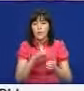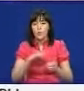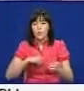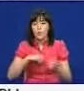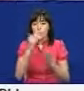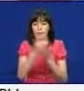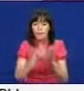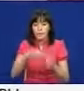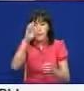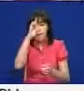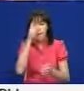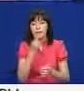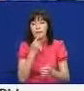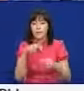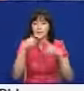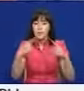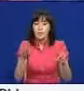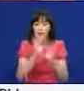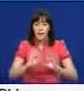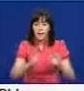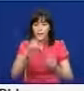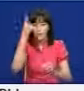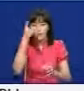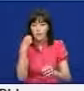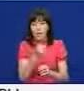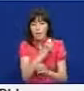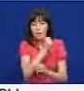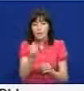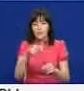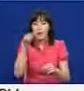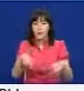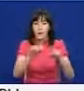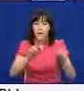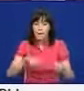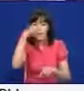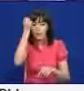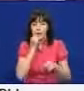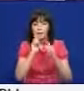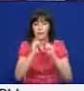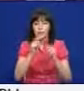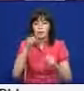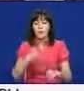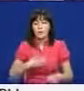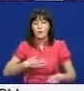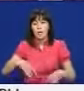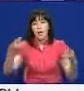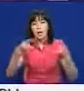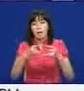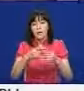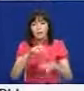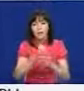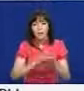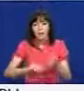материалында мемлекеттік тілді жан-жақты насихаттай білгендер жеңіске жетіп, арнайы марапатқа ие болды. Солардың ішінде біздің телеарнаның белді